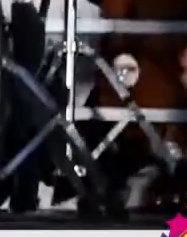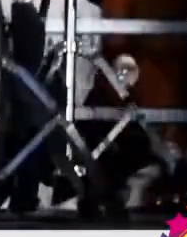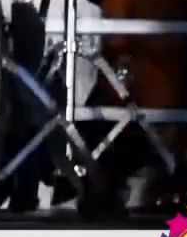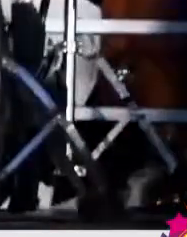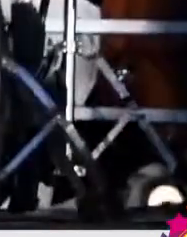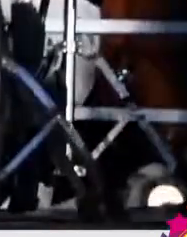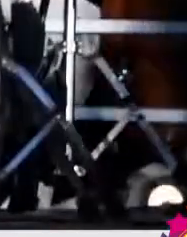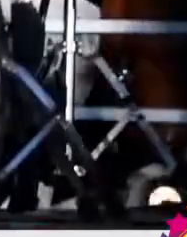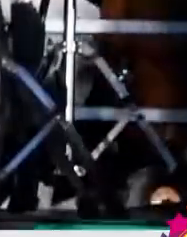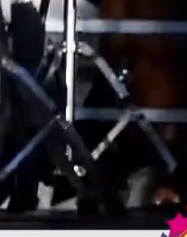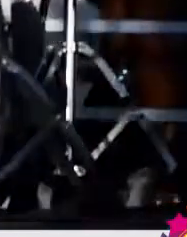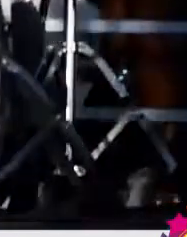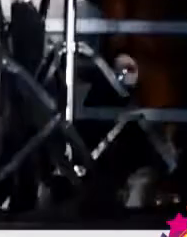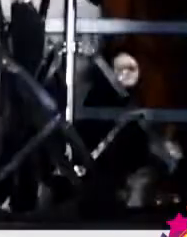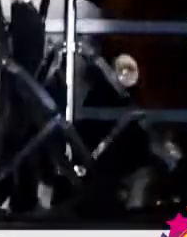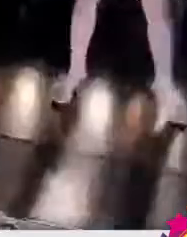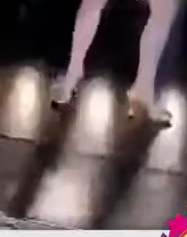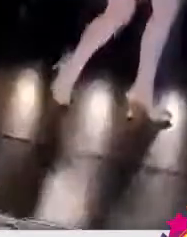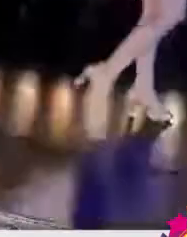잡혀버렸다.